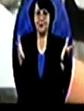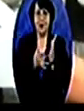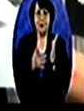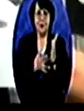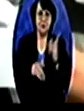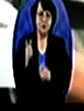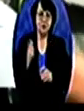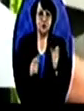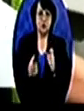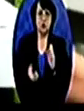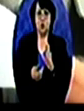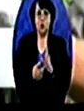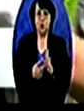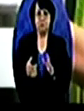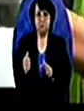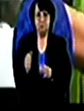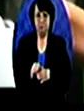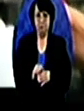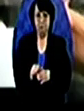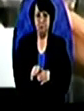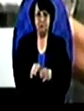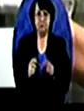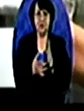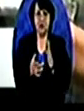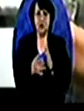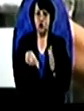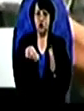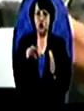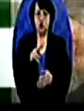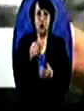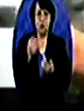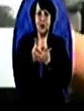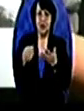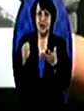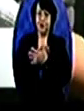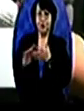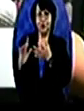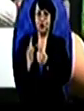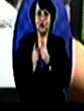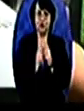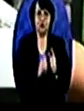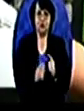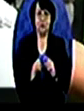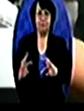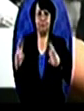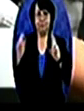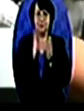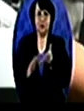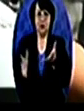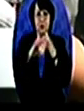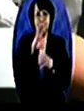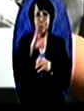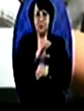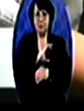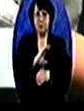тэнцвэрийн одоо үндсэндээ суурилж байгаа техникийн бүрэн шинжилгээ хийх цаг нь болсон. Энийг олон улсын байгууллагуулах Канадын одоо EDC буюу